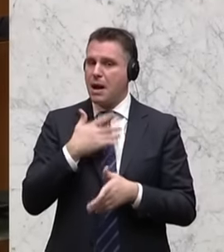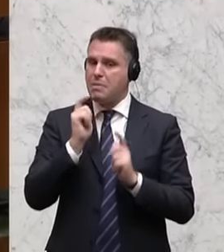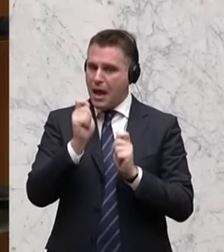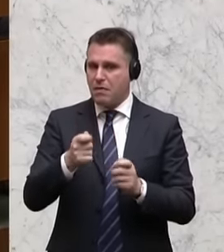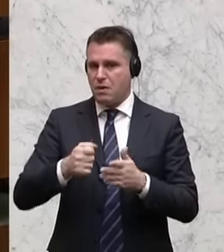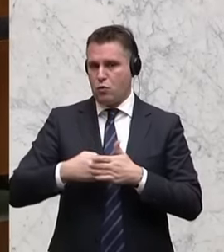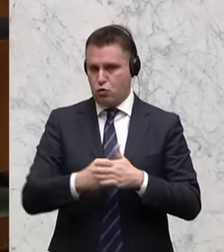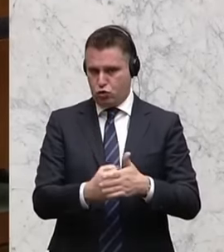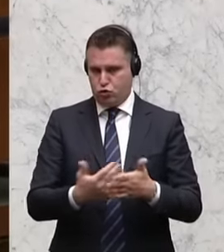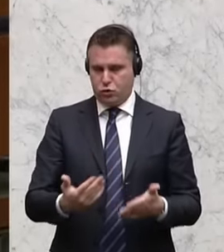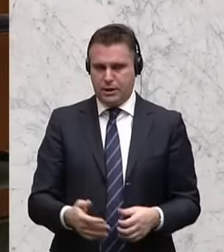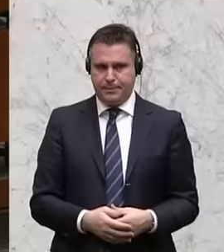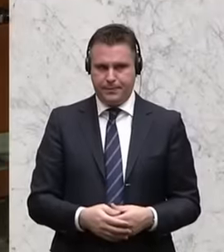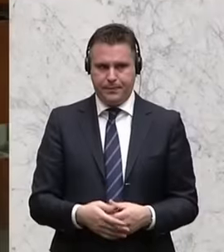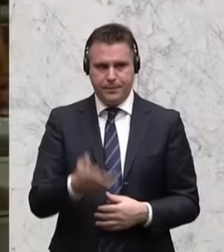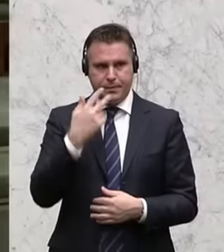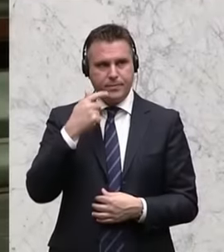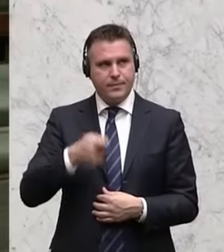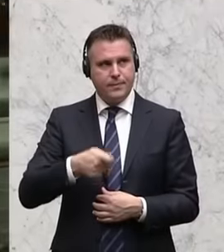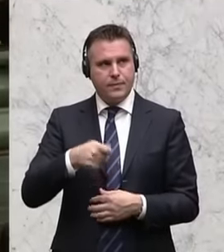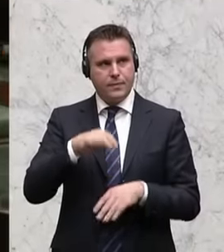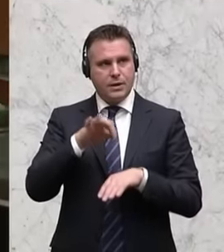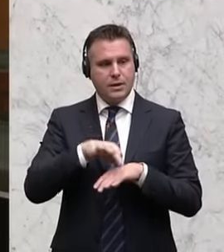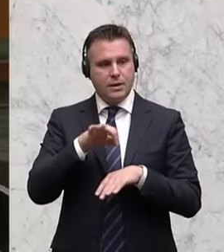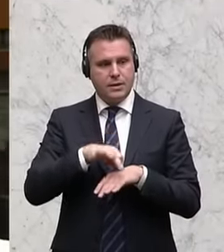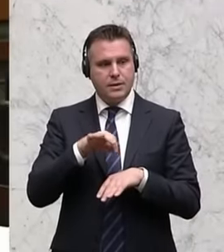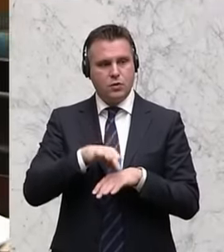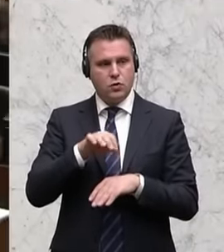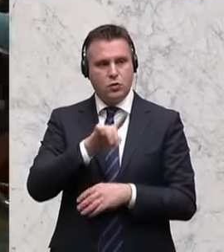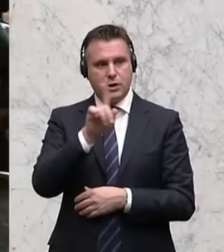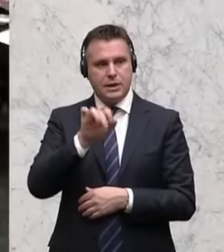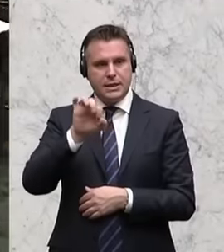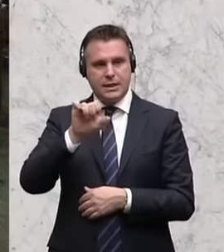die EU betreffend habe die Politik keine Zustimmung von der Bevölkerung geholt,